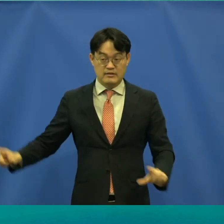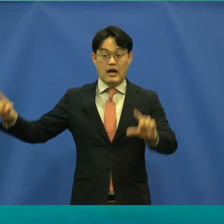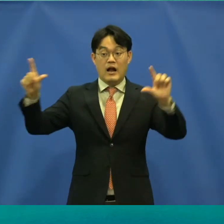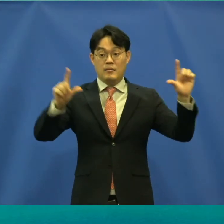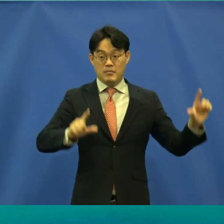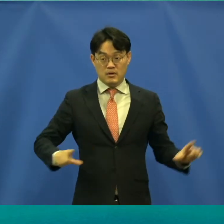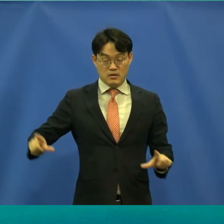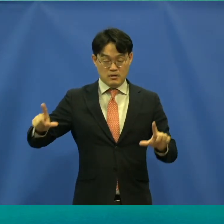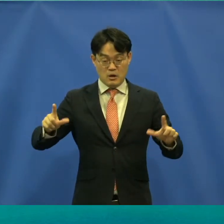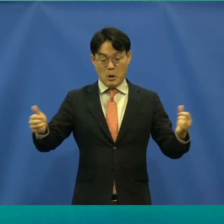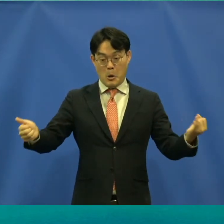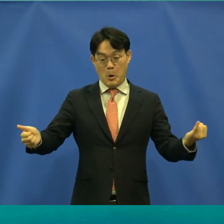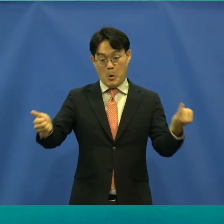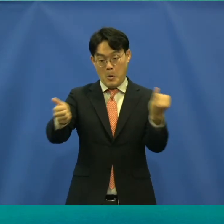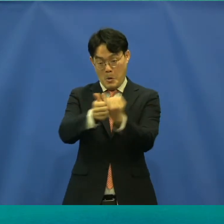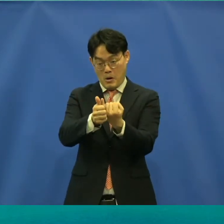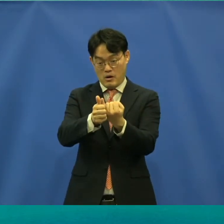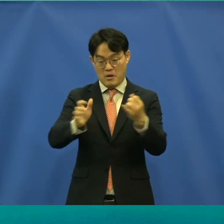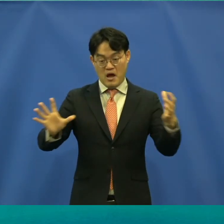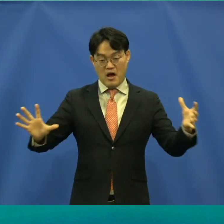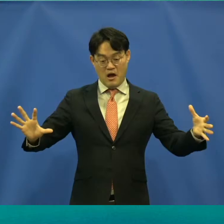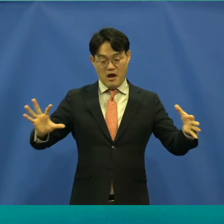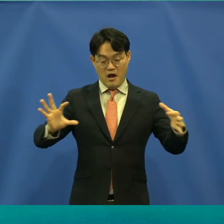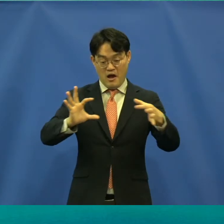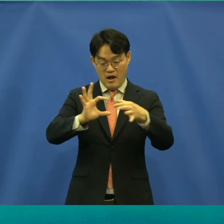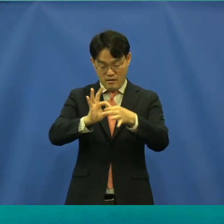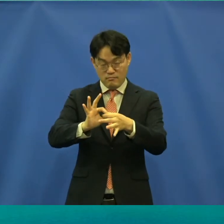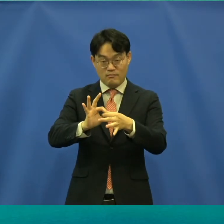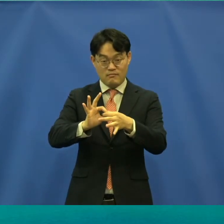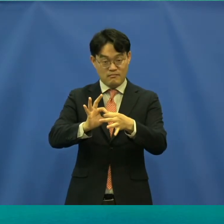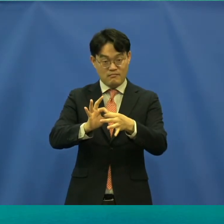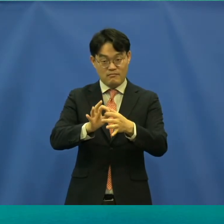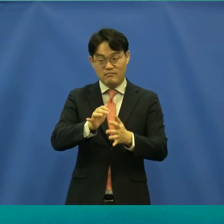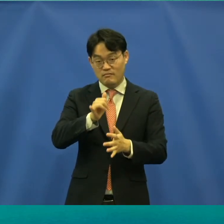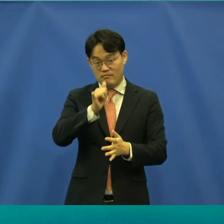그러니까 누구의 파트너가 되느냐가 인생을 갈라놓습니다.